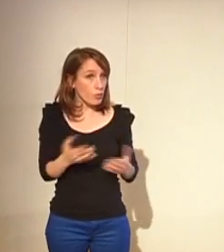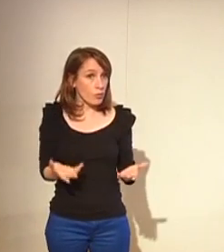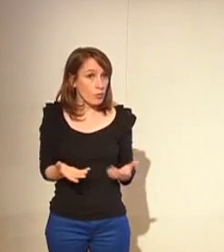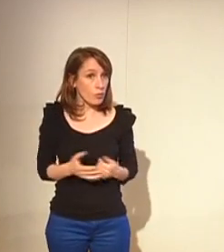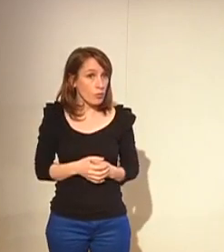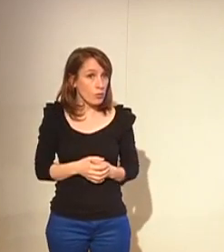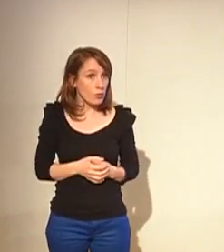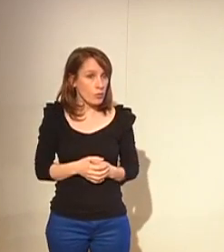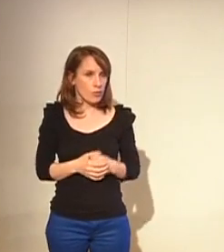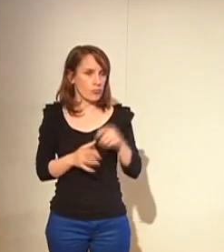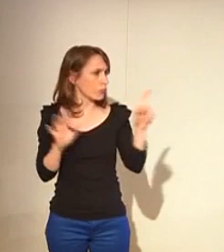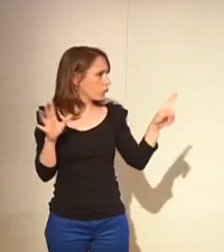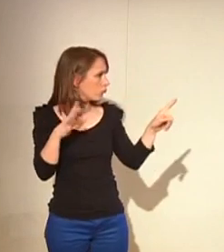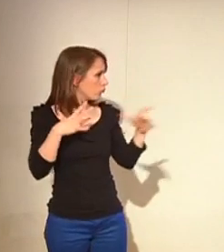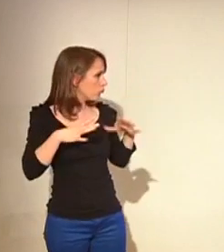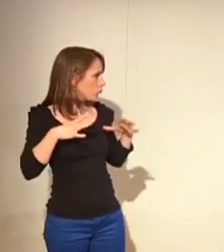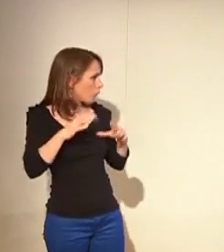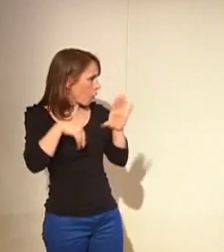ou pas